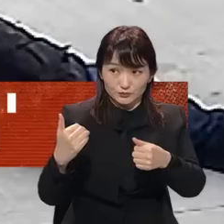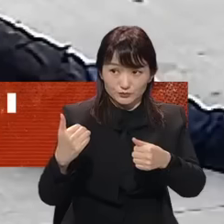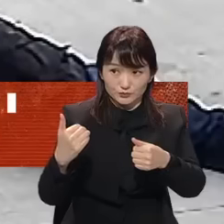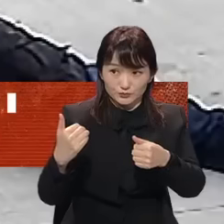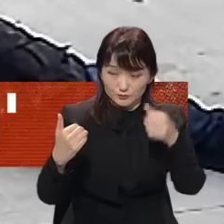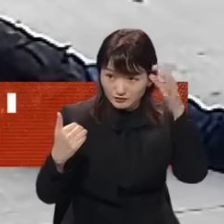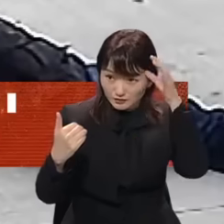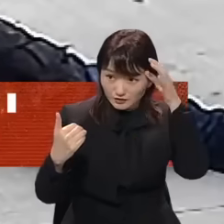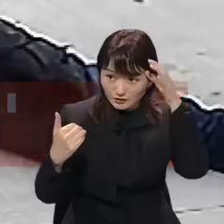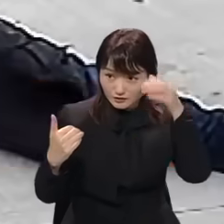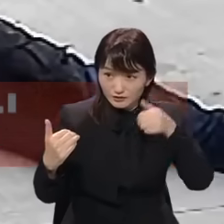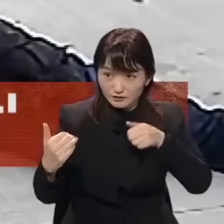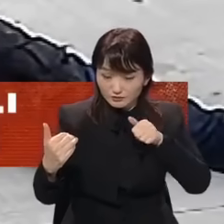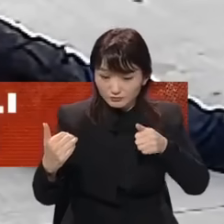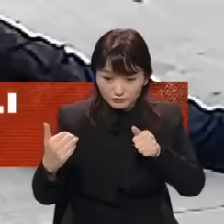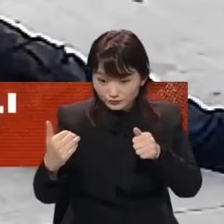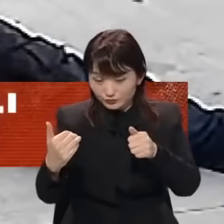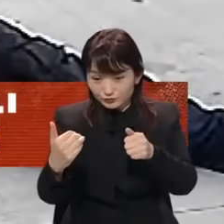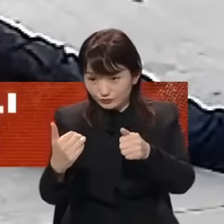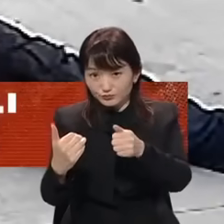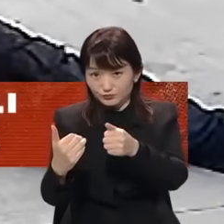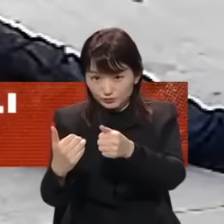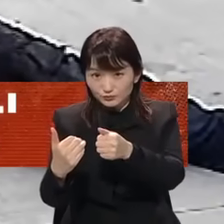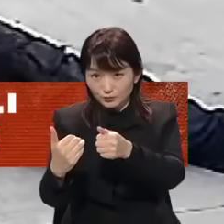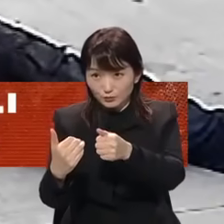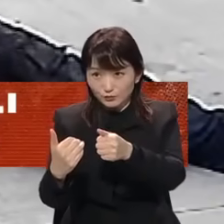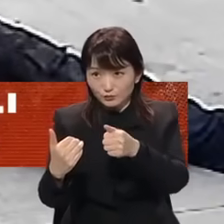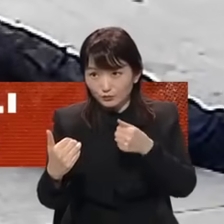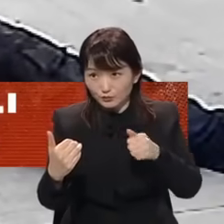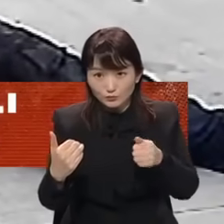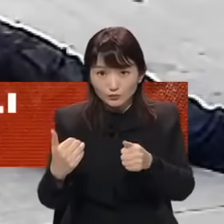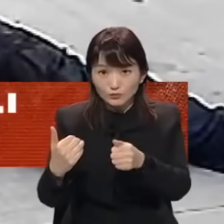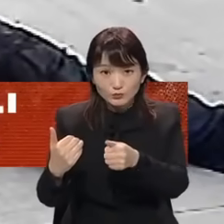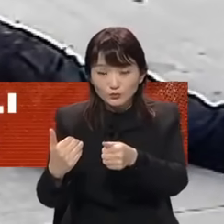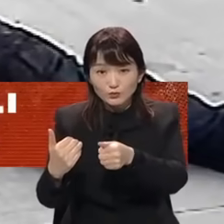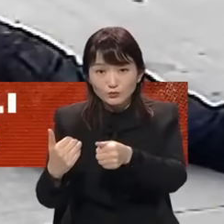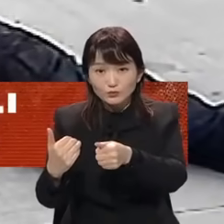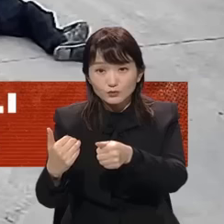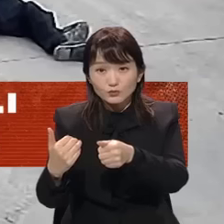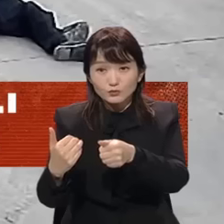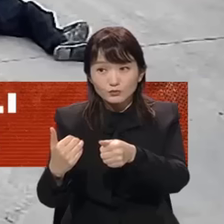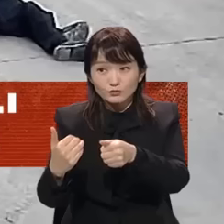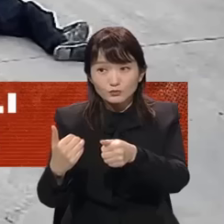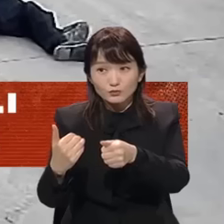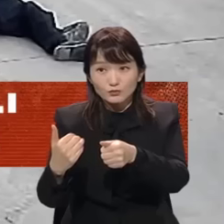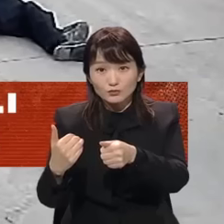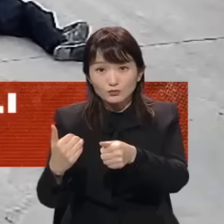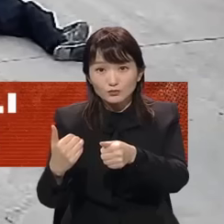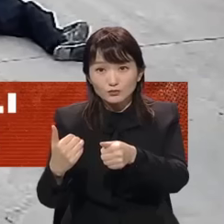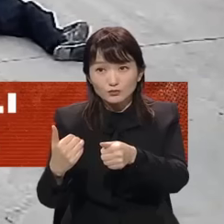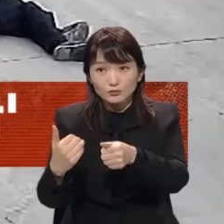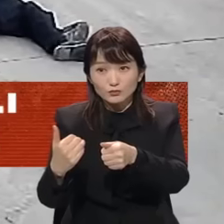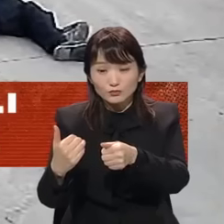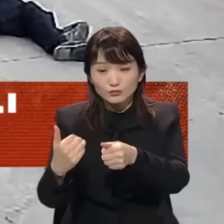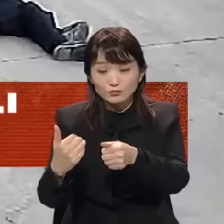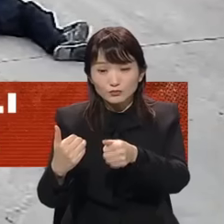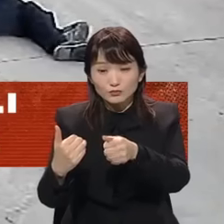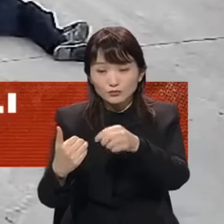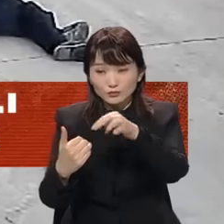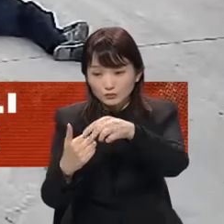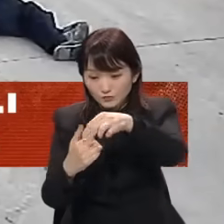주저없이 곧장 차 앞으로 달려갑니다. 이거 뭘까요? 네, 이 모습에 차에서 한 남성이